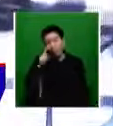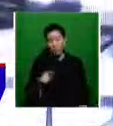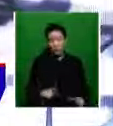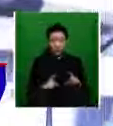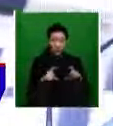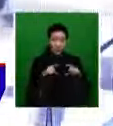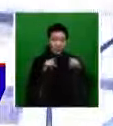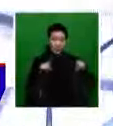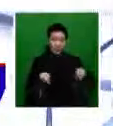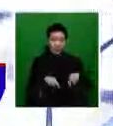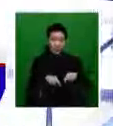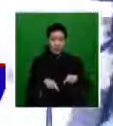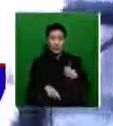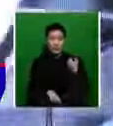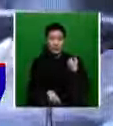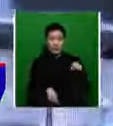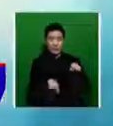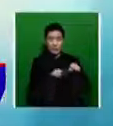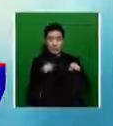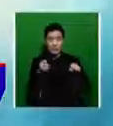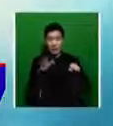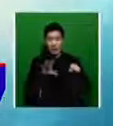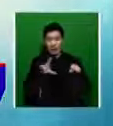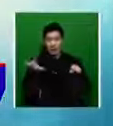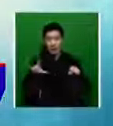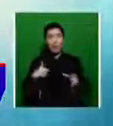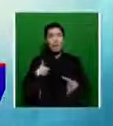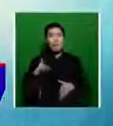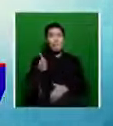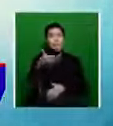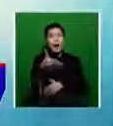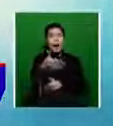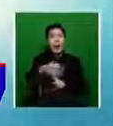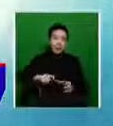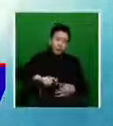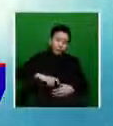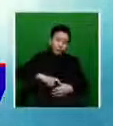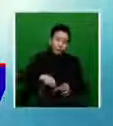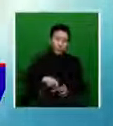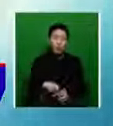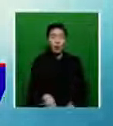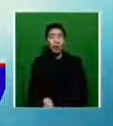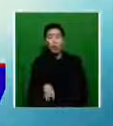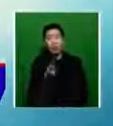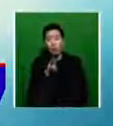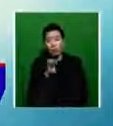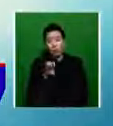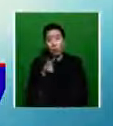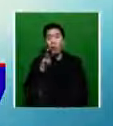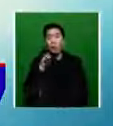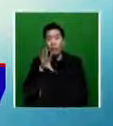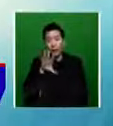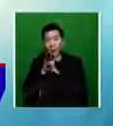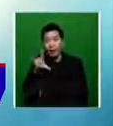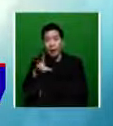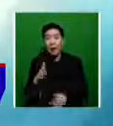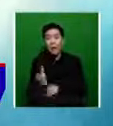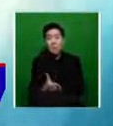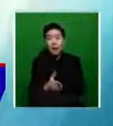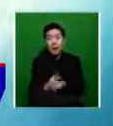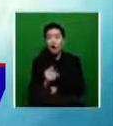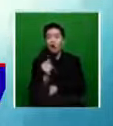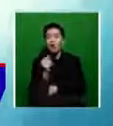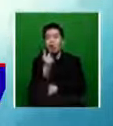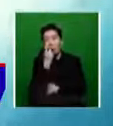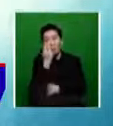องต่อวันนะครับอย่างปลากระป๋องตัวเลขเนี่ยนะครับก็ได้665ล้านกระป๋องปลาทูน่าเนี่ยได้ 2,000 กว่